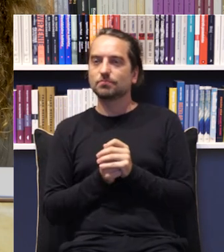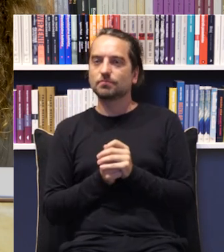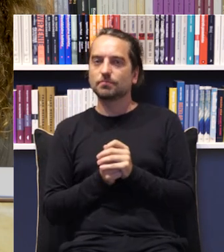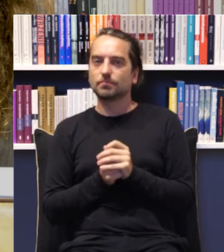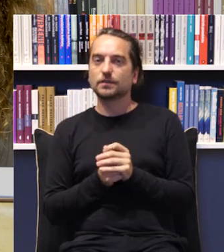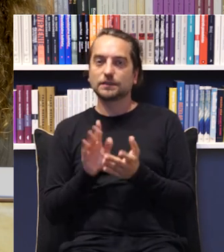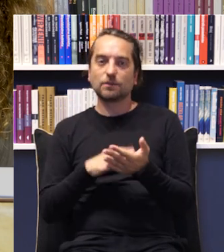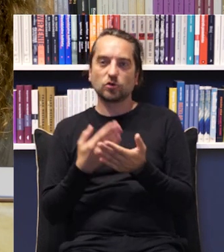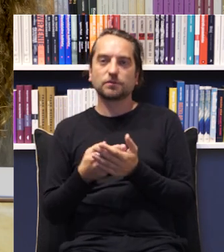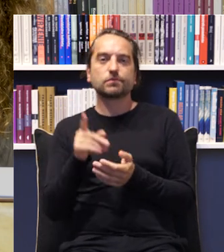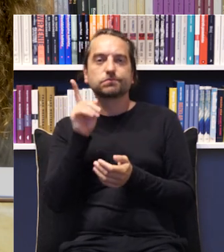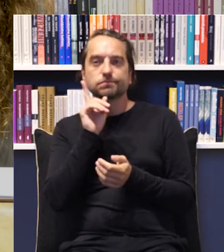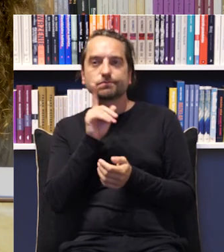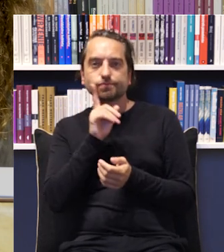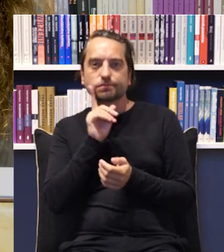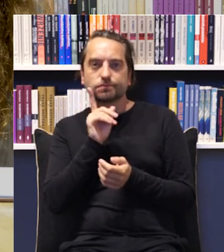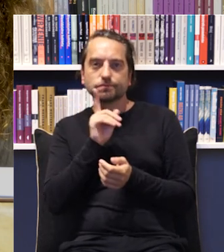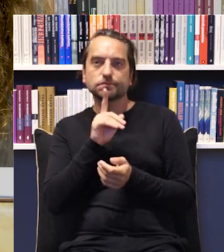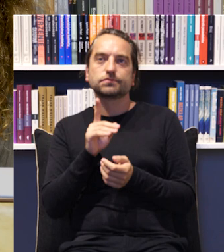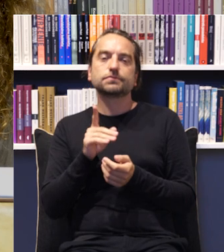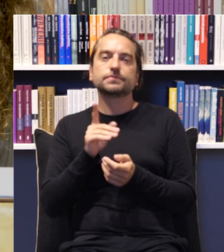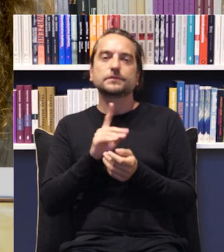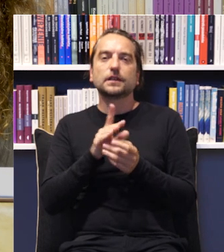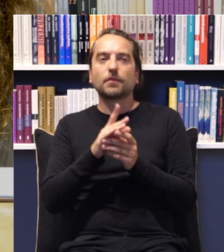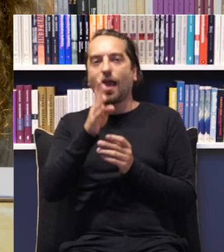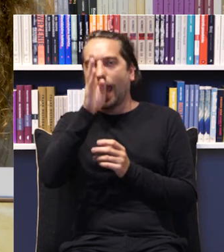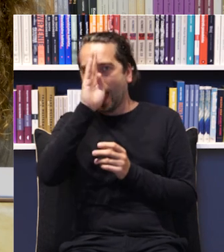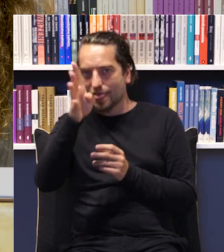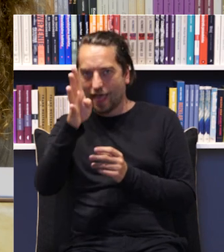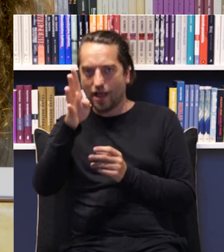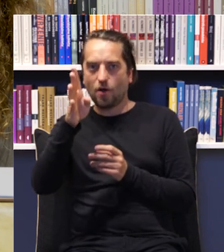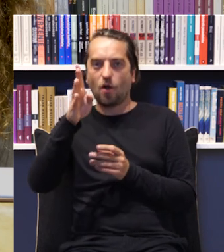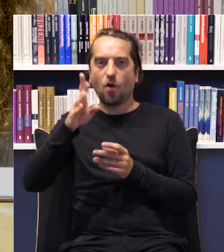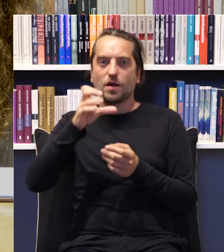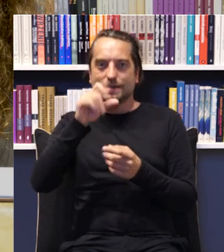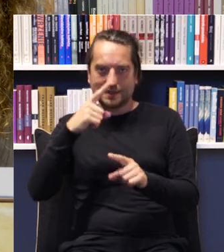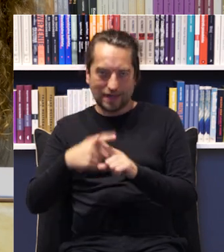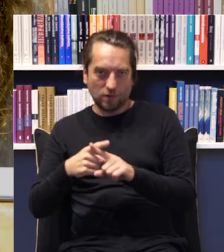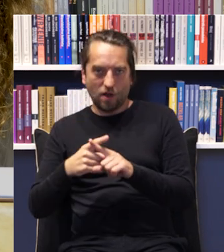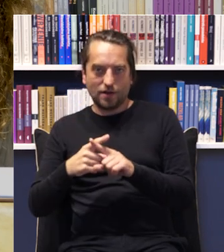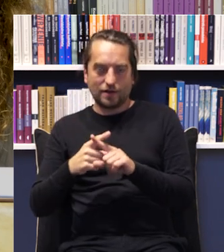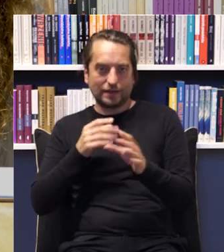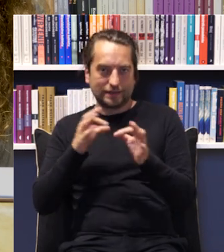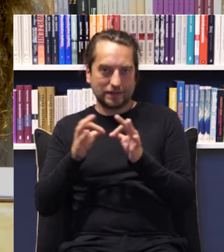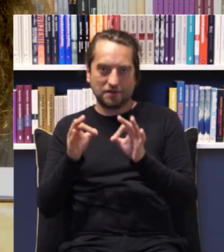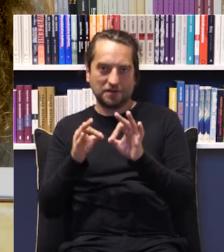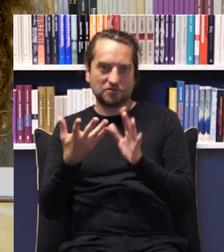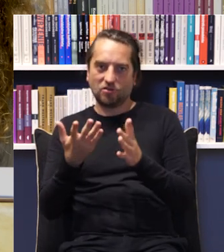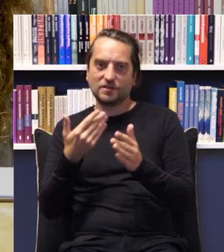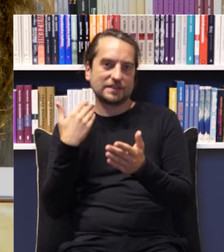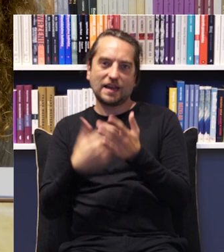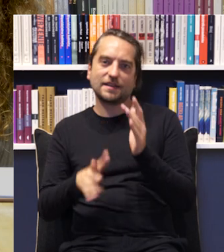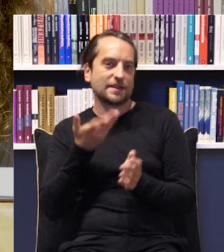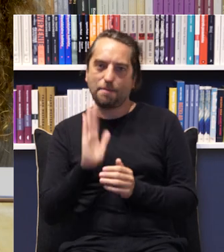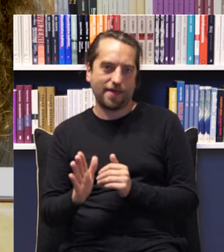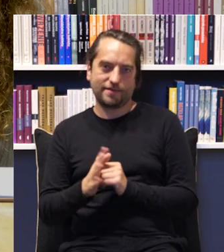chłopy przestały na 5 lat pisać heteroseksualne sceny erotyczne, to nic nie stracimy. Zupełnie. No nie?